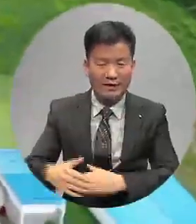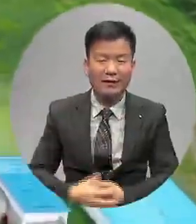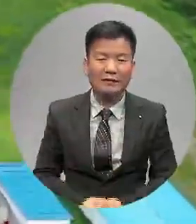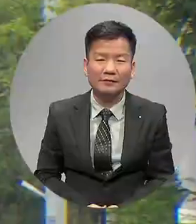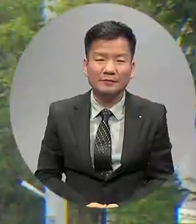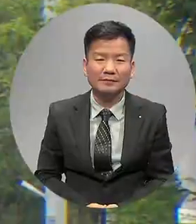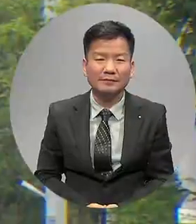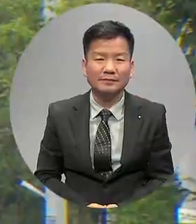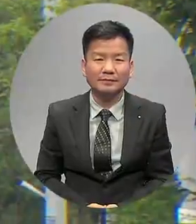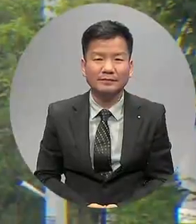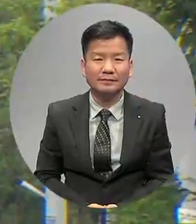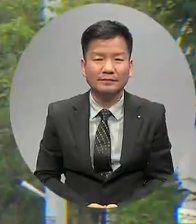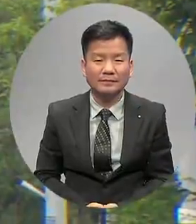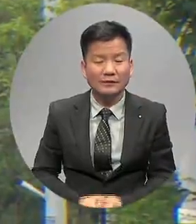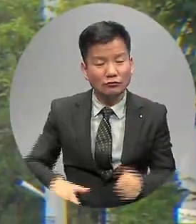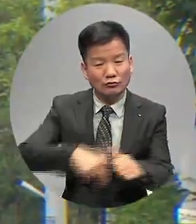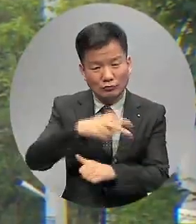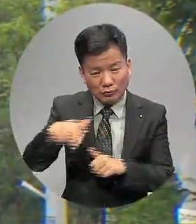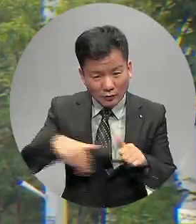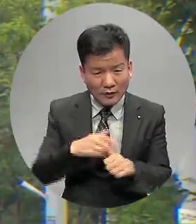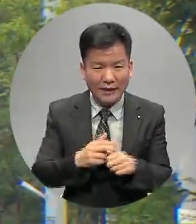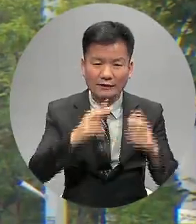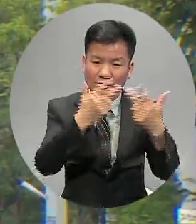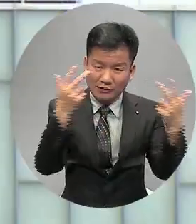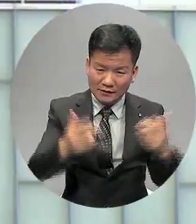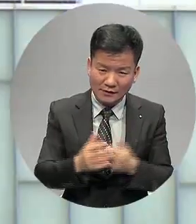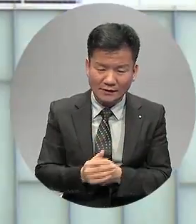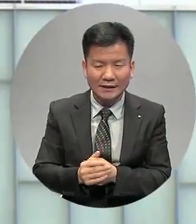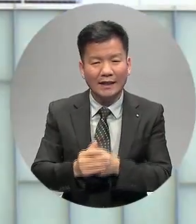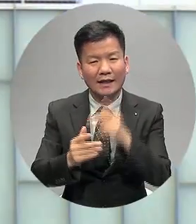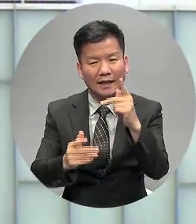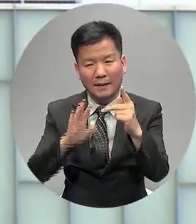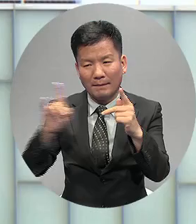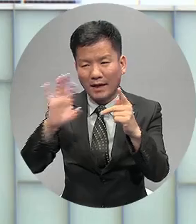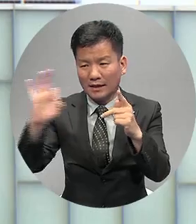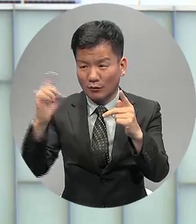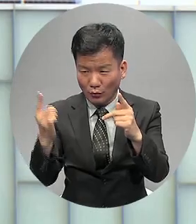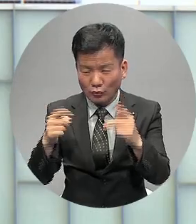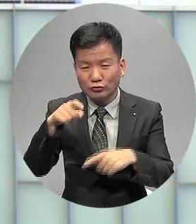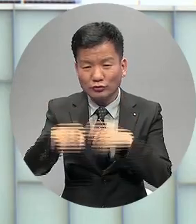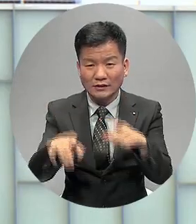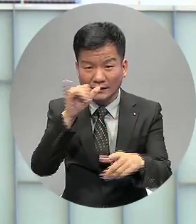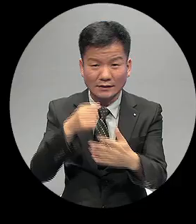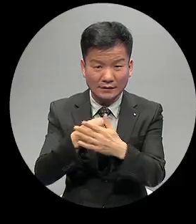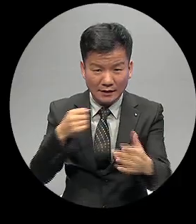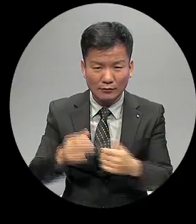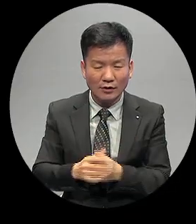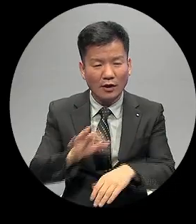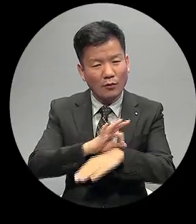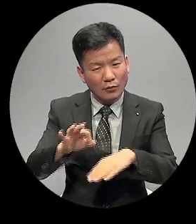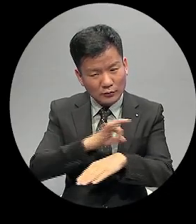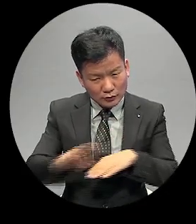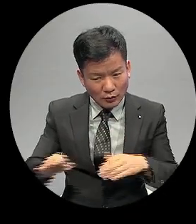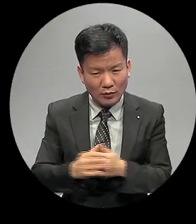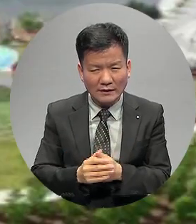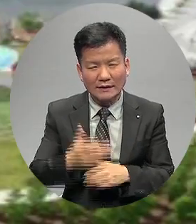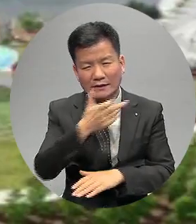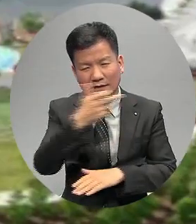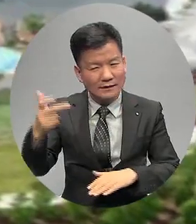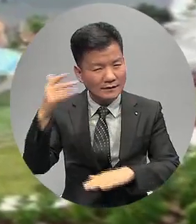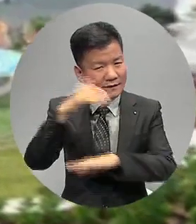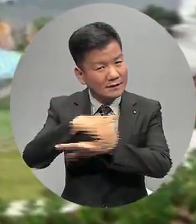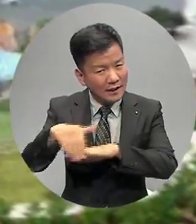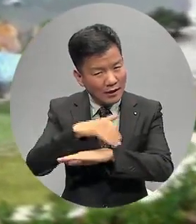있습니다. 주변의 청주전시관, K-바이오스케어 등이 추진되고 있는 만큼 오송 개발의 큰 그림을